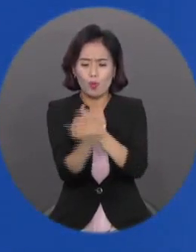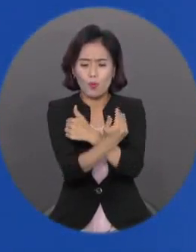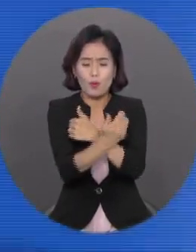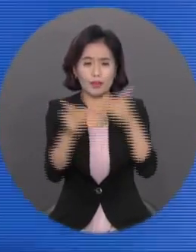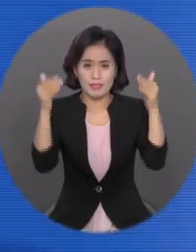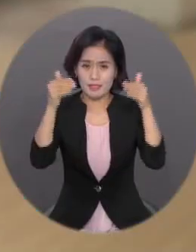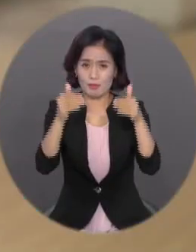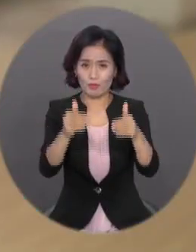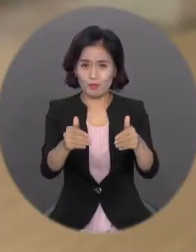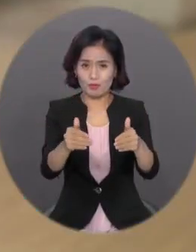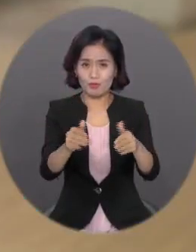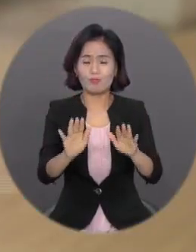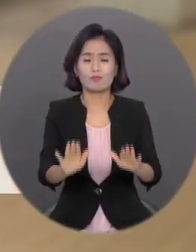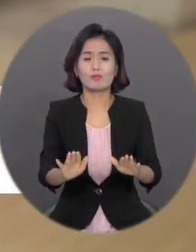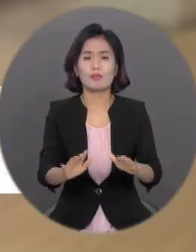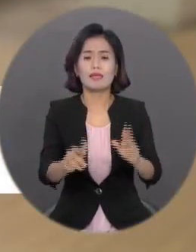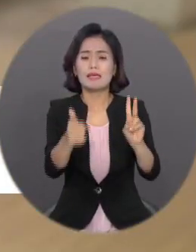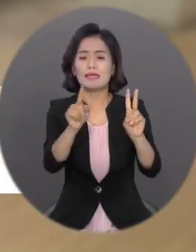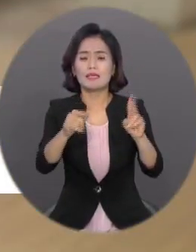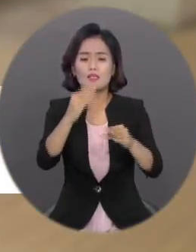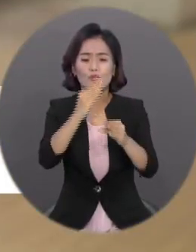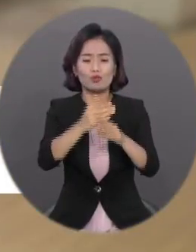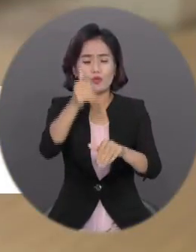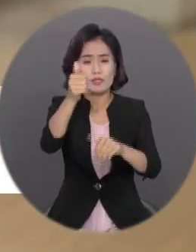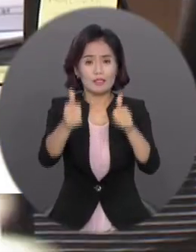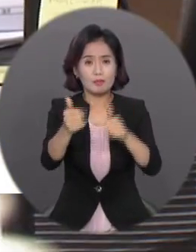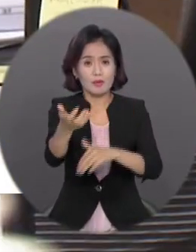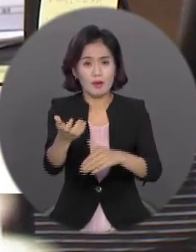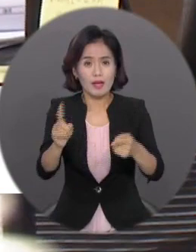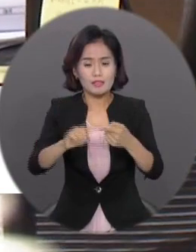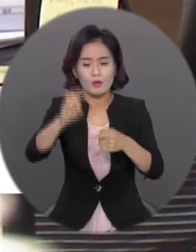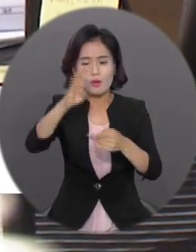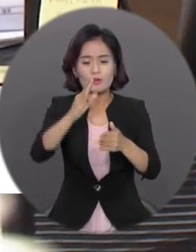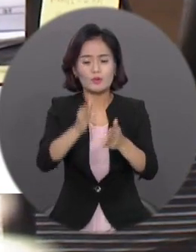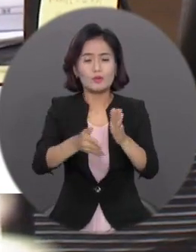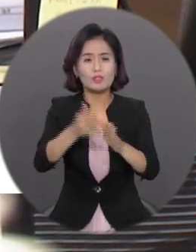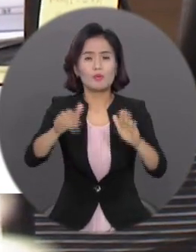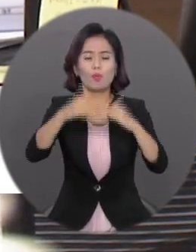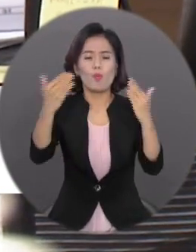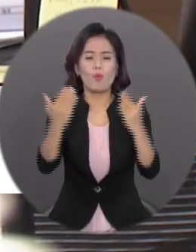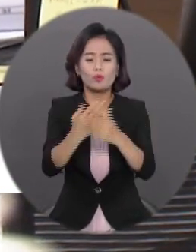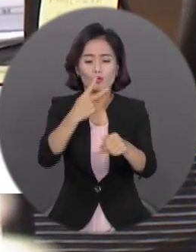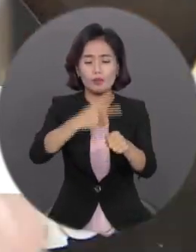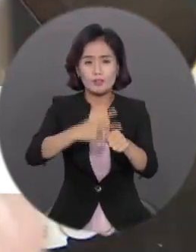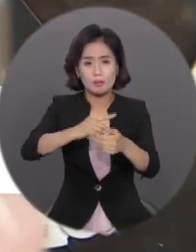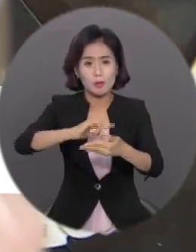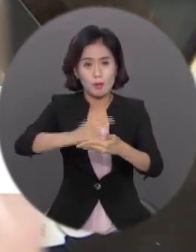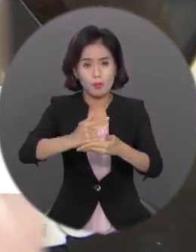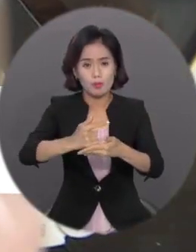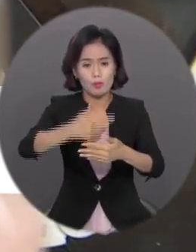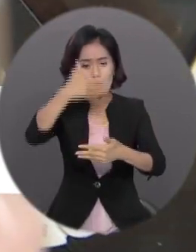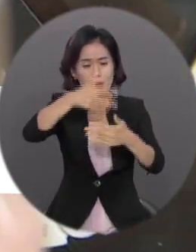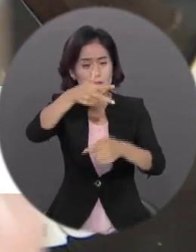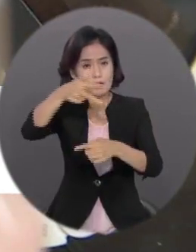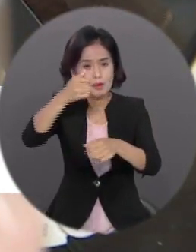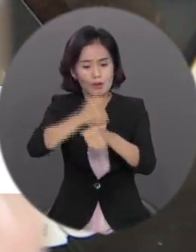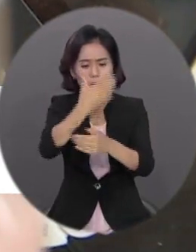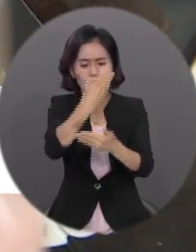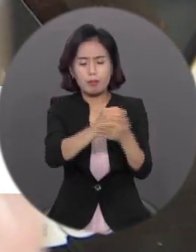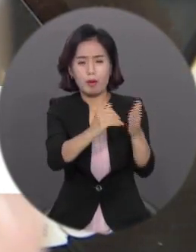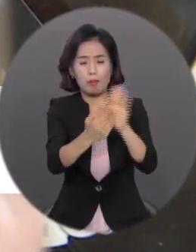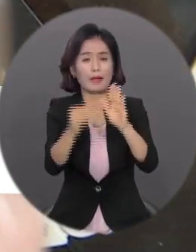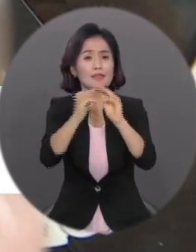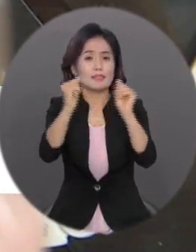맞춰졌습니다. 우선 2학기 중간고사 전까지 광주 시내 모든 교직원들의 컴퓨터에 화면 촬영이나 캡처를